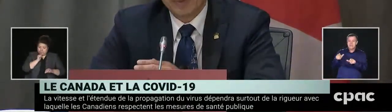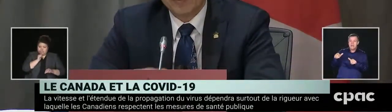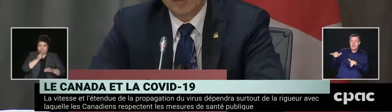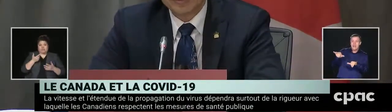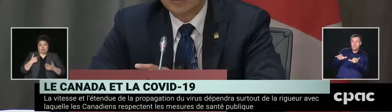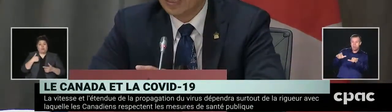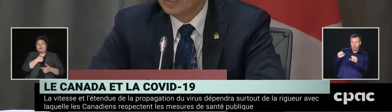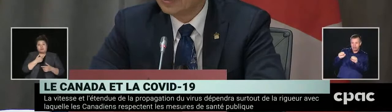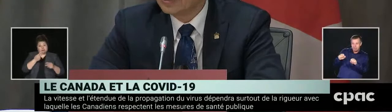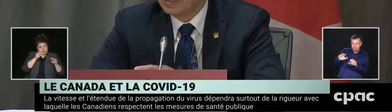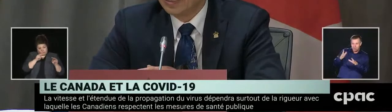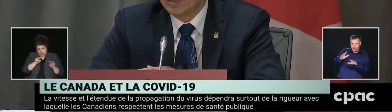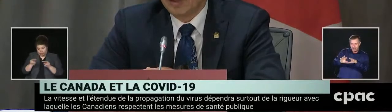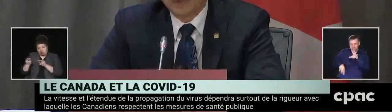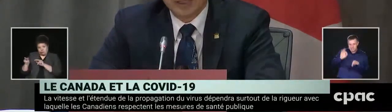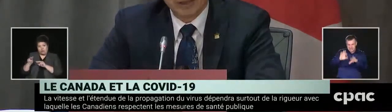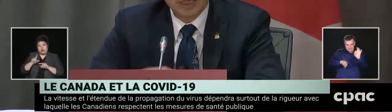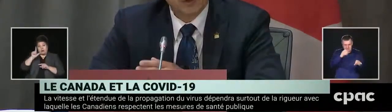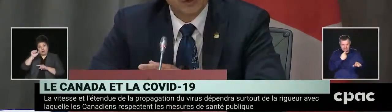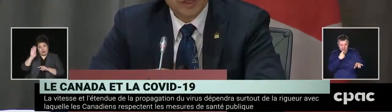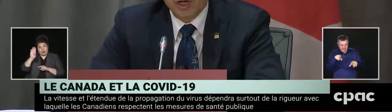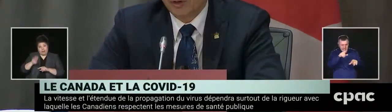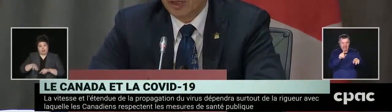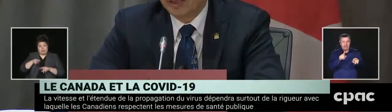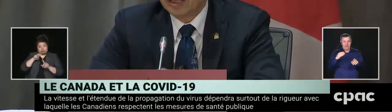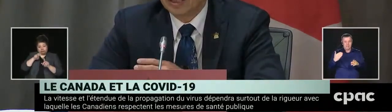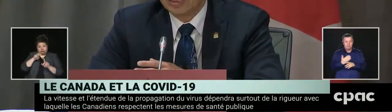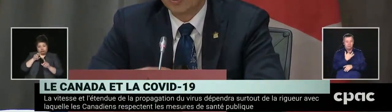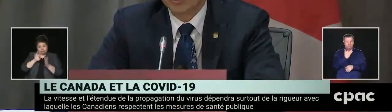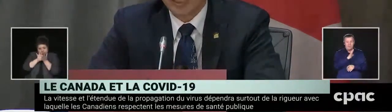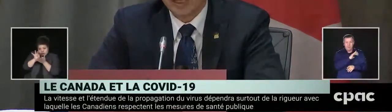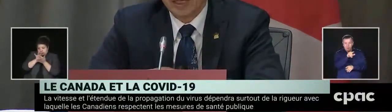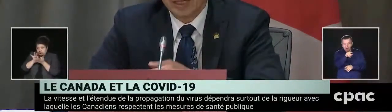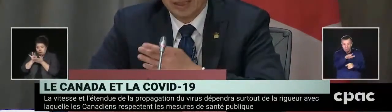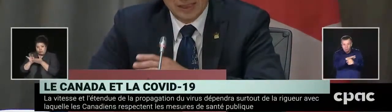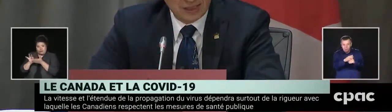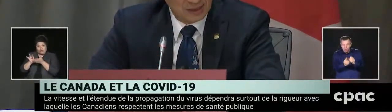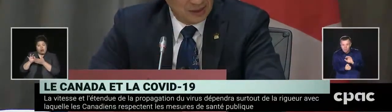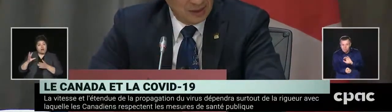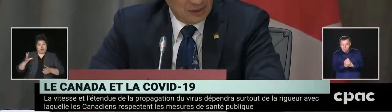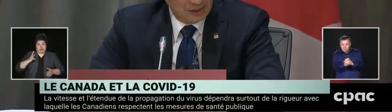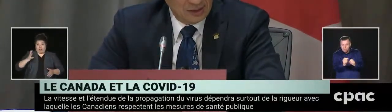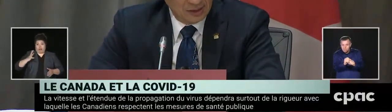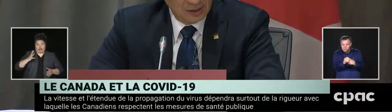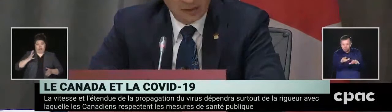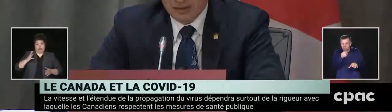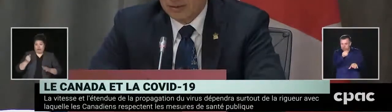faut rapidement signaler s'il y a peut-être une éclosion des autres cas qui